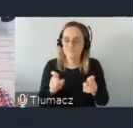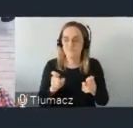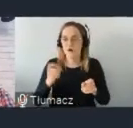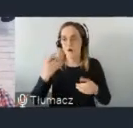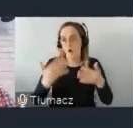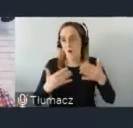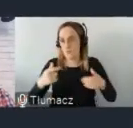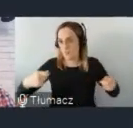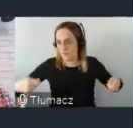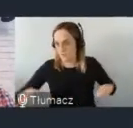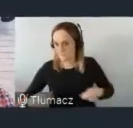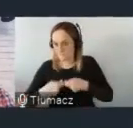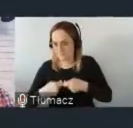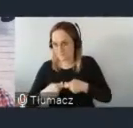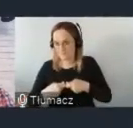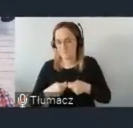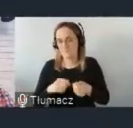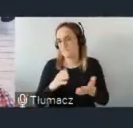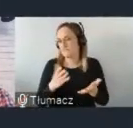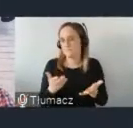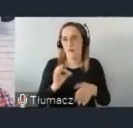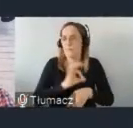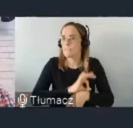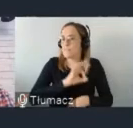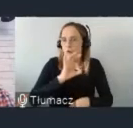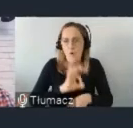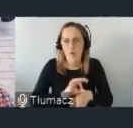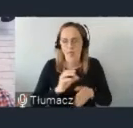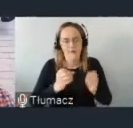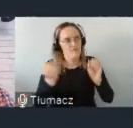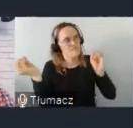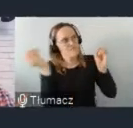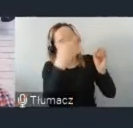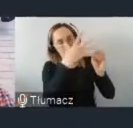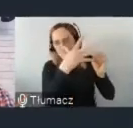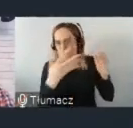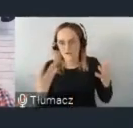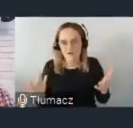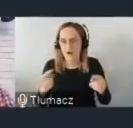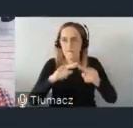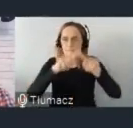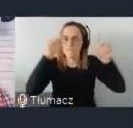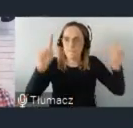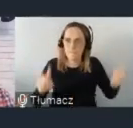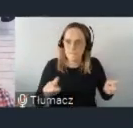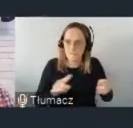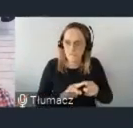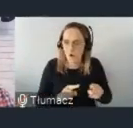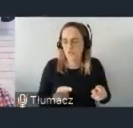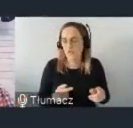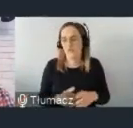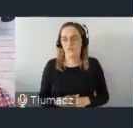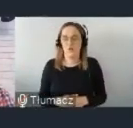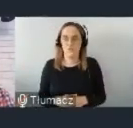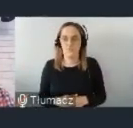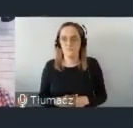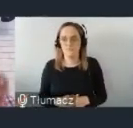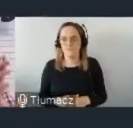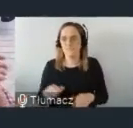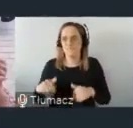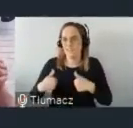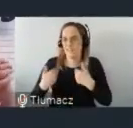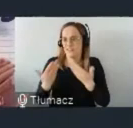komputer w podłączeniu do na przykład projektora albo monitora, zaraz wam to wyślę, co wpisuję, da nam